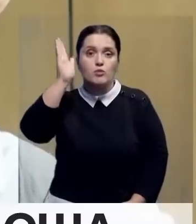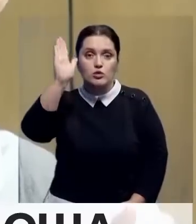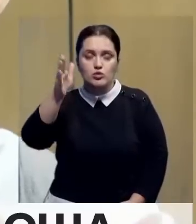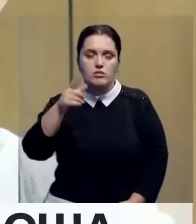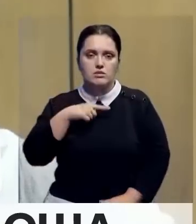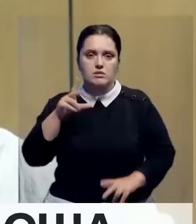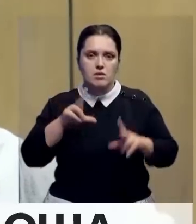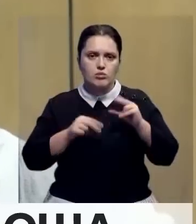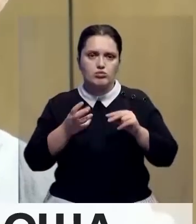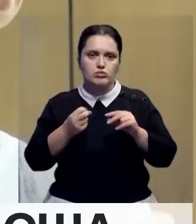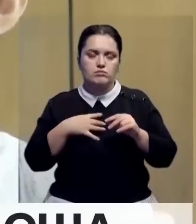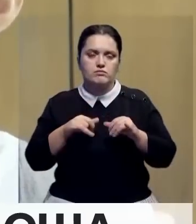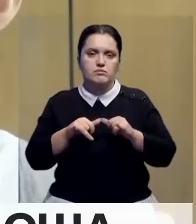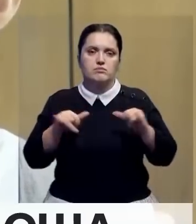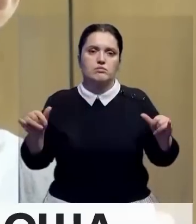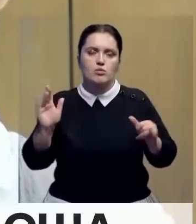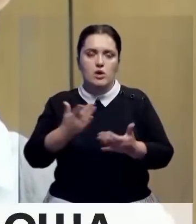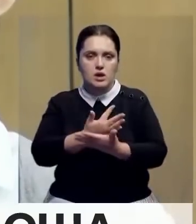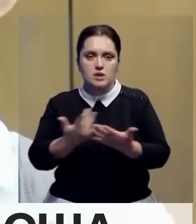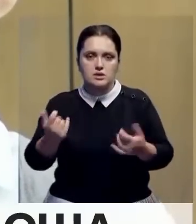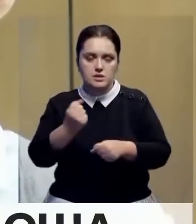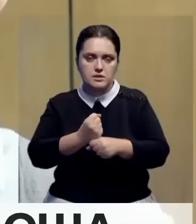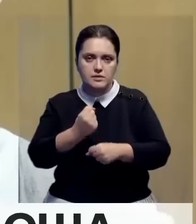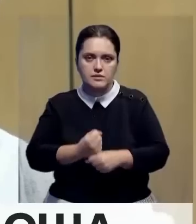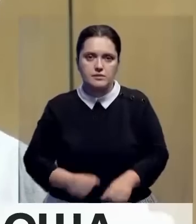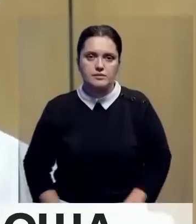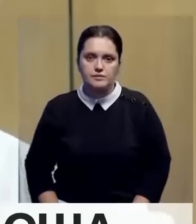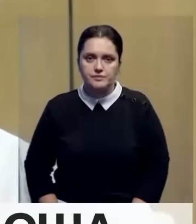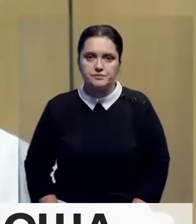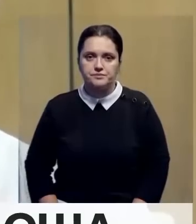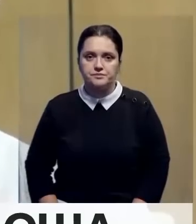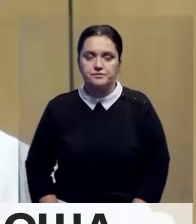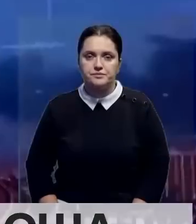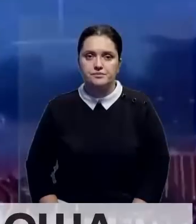чипов, которые позволят восполнить имеющиеся у нас пробелы.